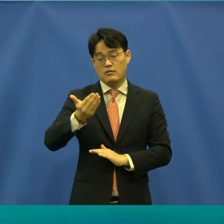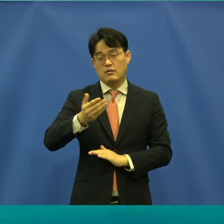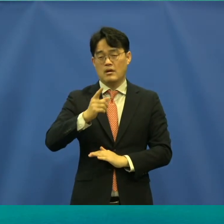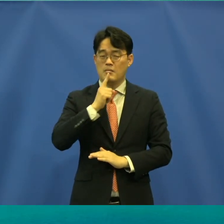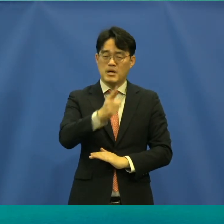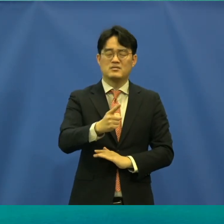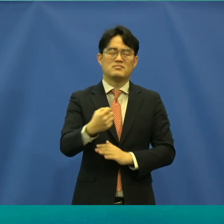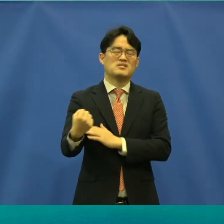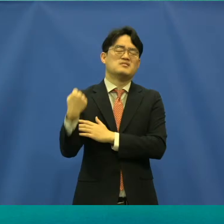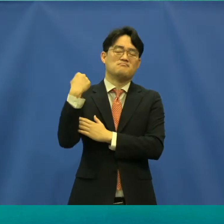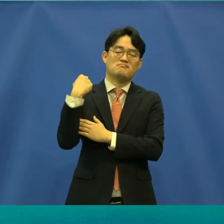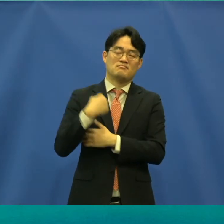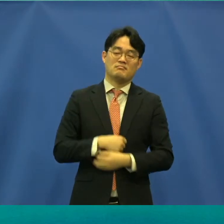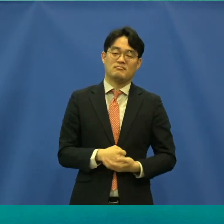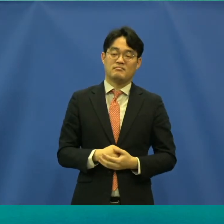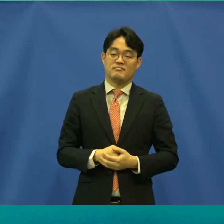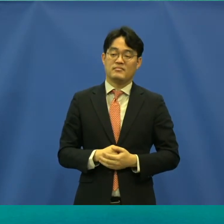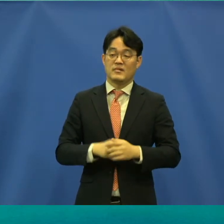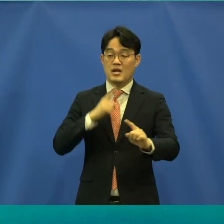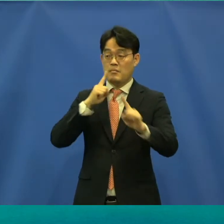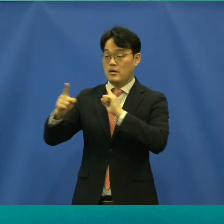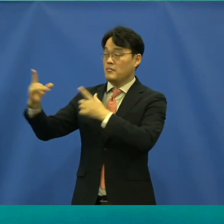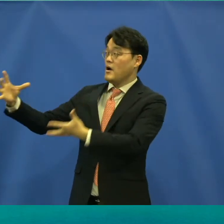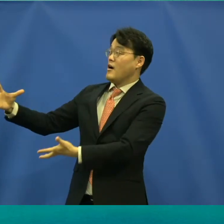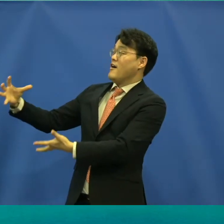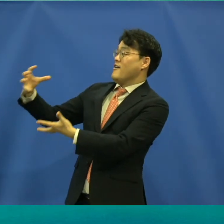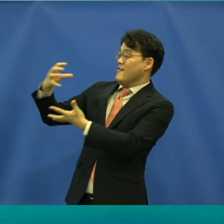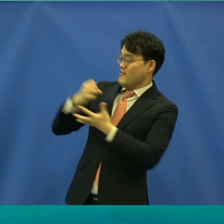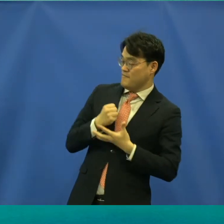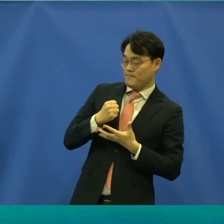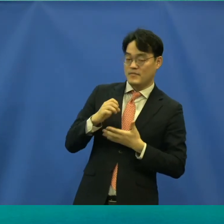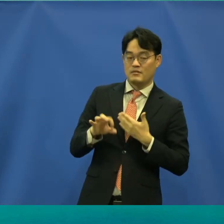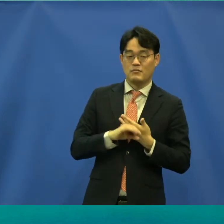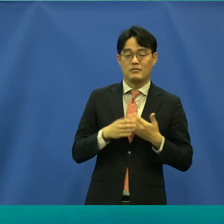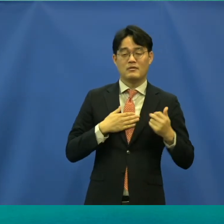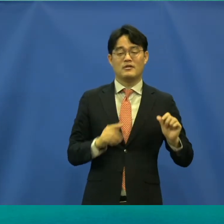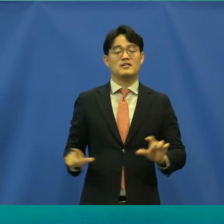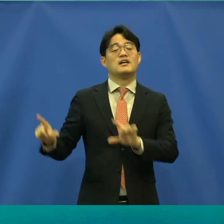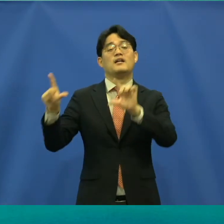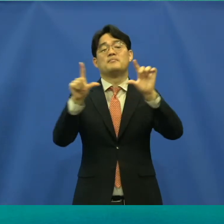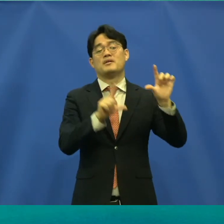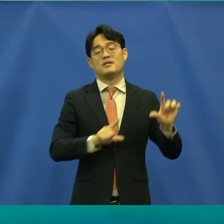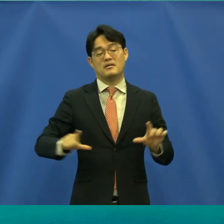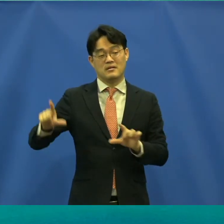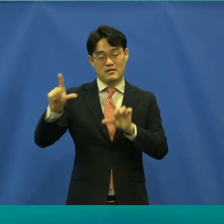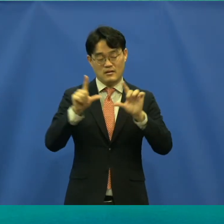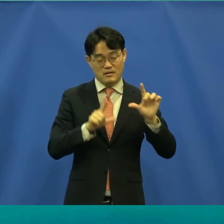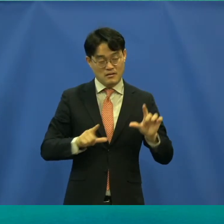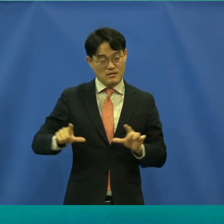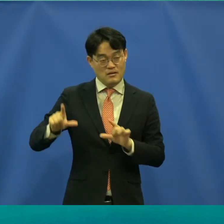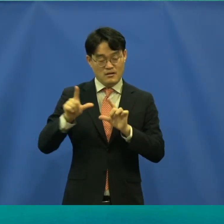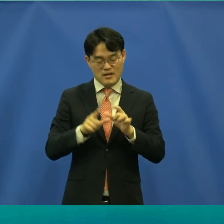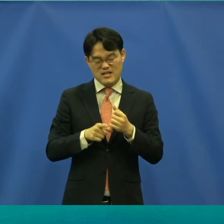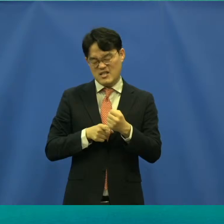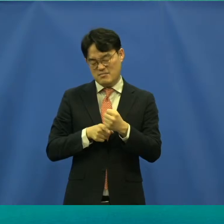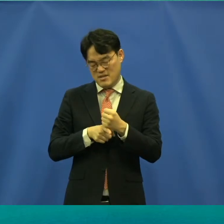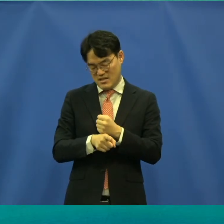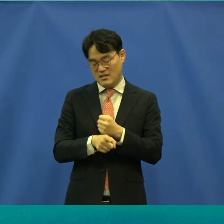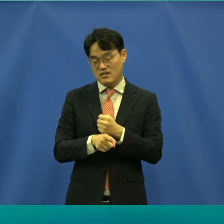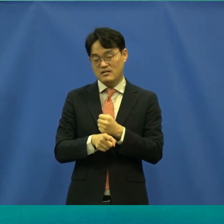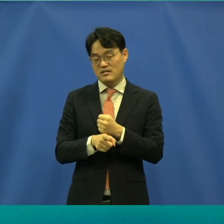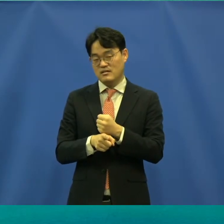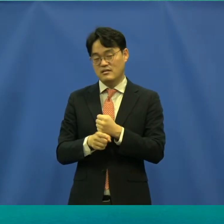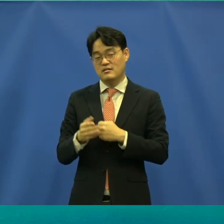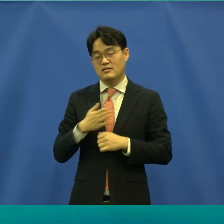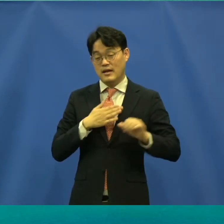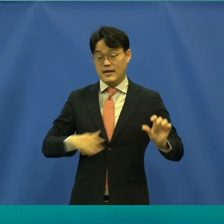그 말씀을 받는 순간 우리의 삶의 가치가 결정됩니다. 그래서 하나님의 말씀에